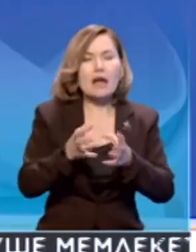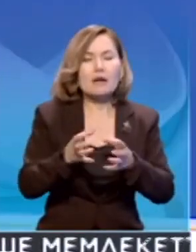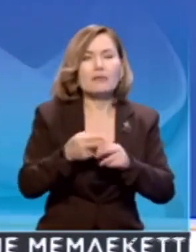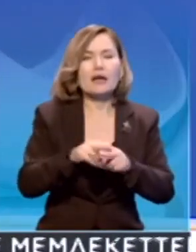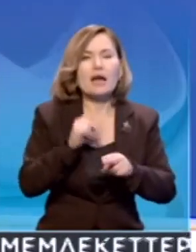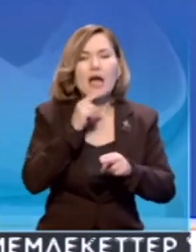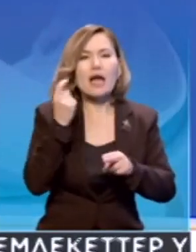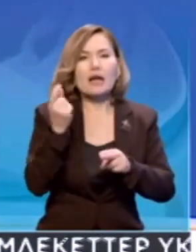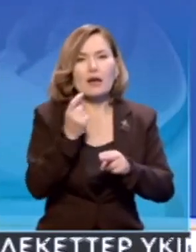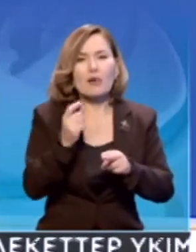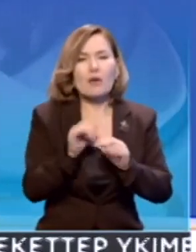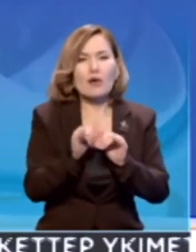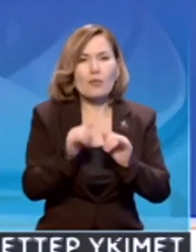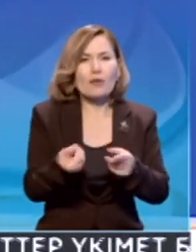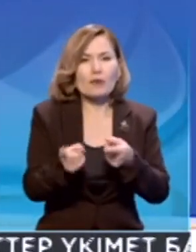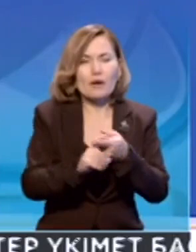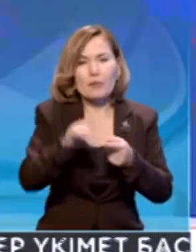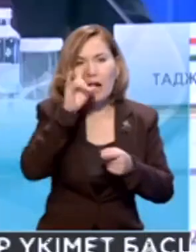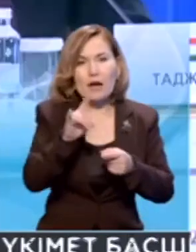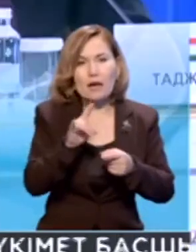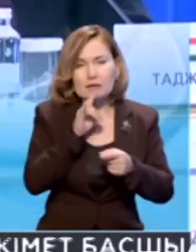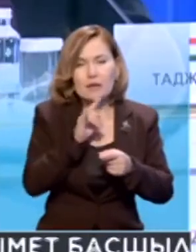Дага жаром Казахстан